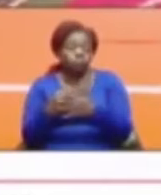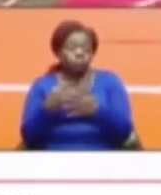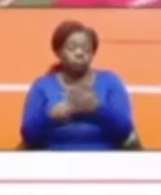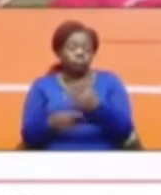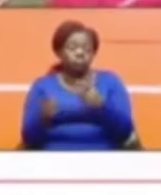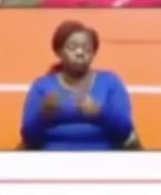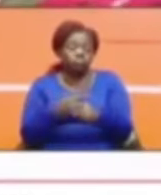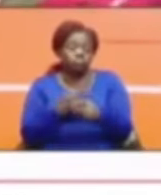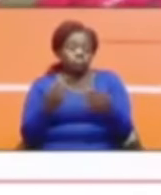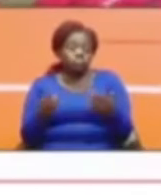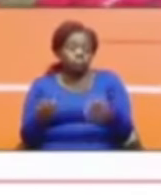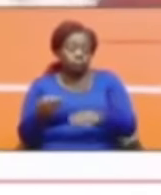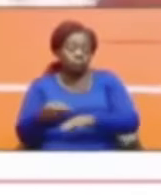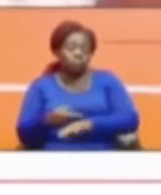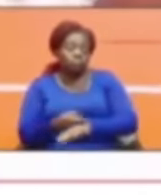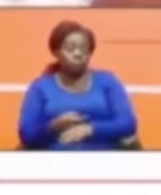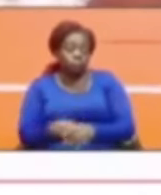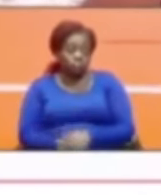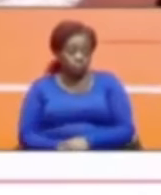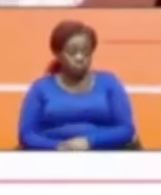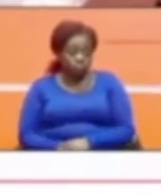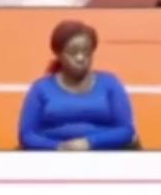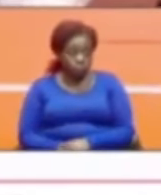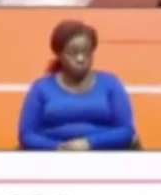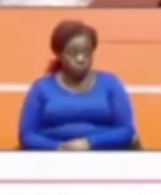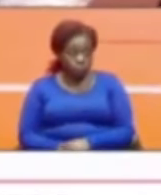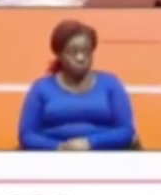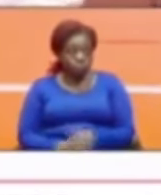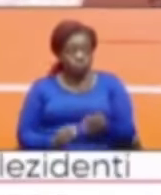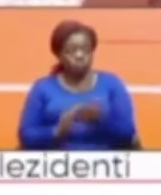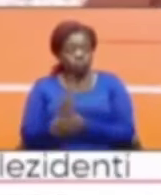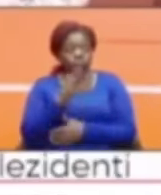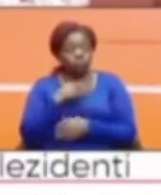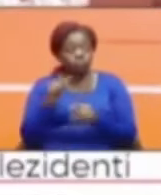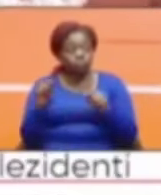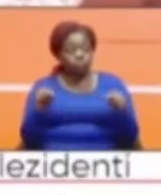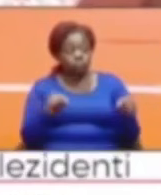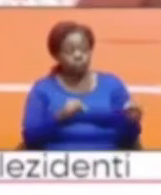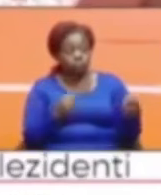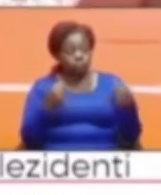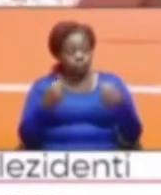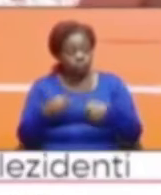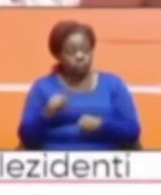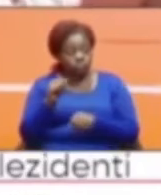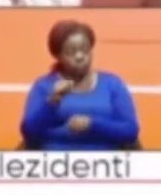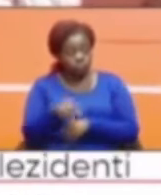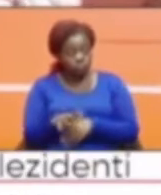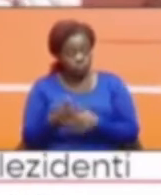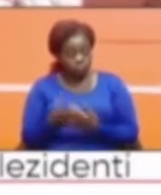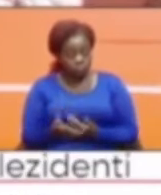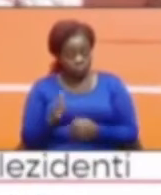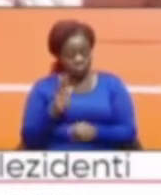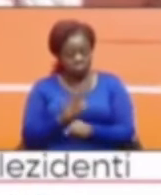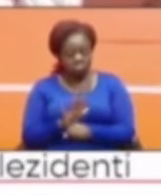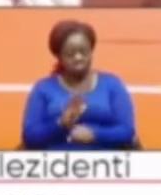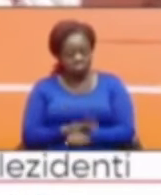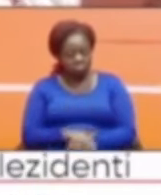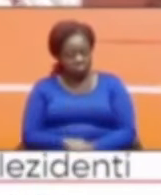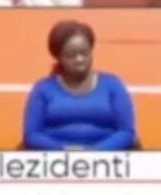kava. Kuchupa. Banna nge njagalu kufumiriru echi kuruwa chino nese kufumirira